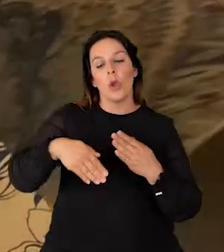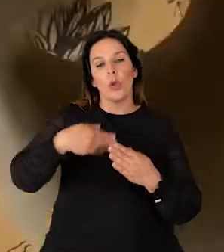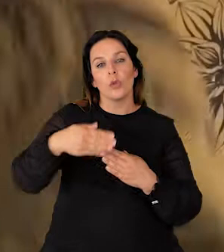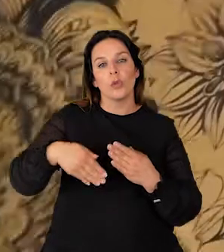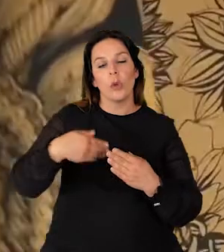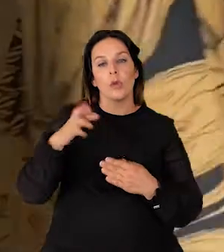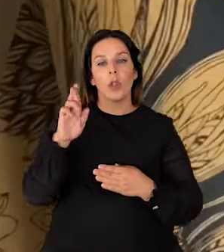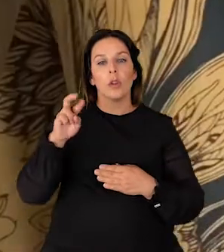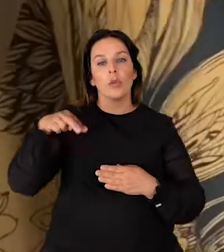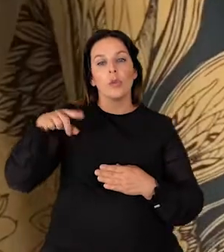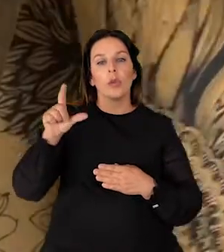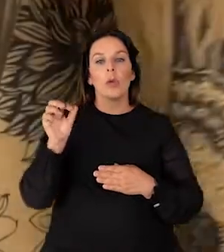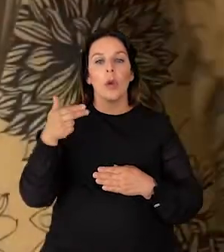rulonik,